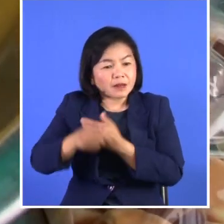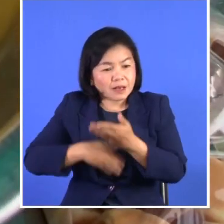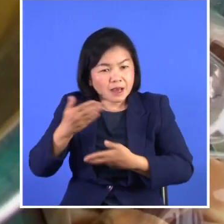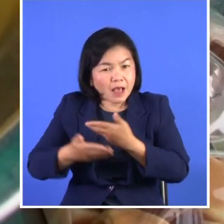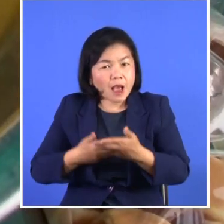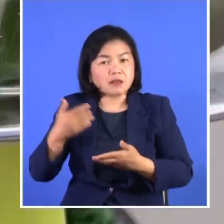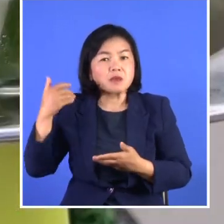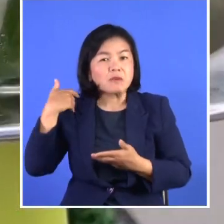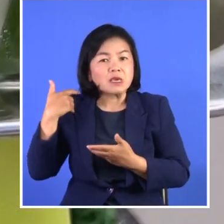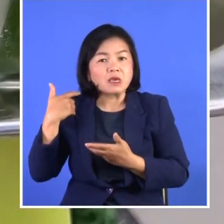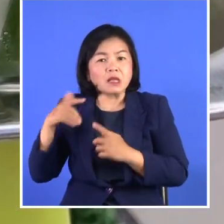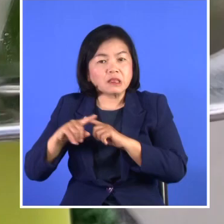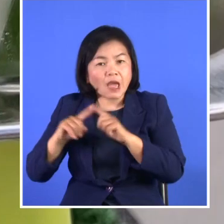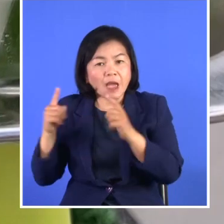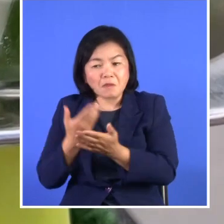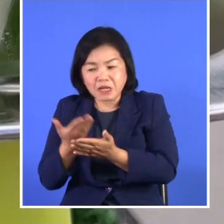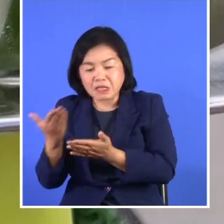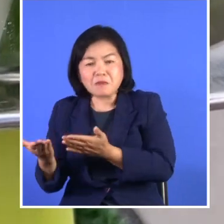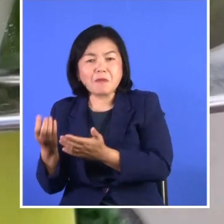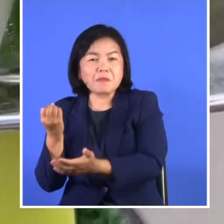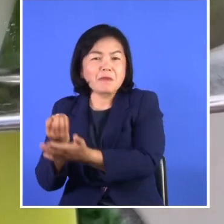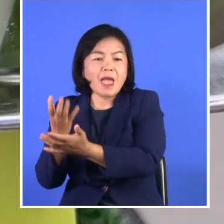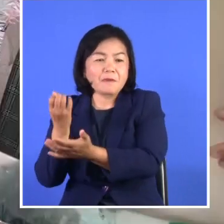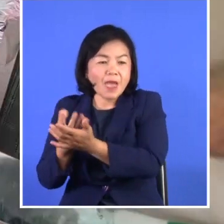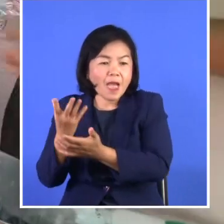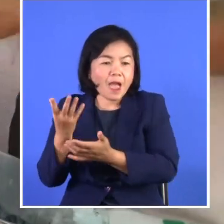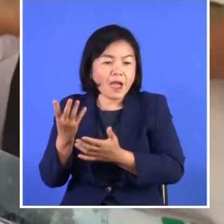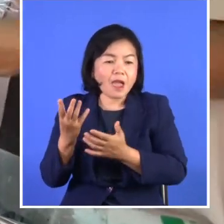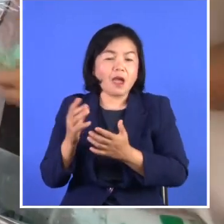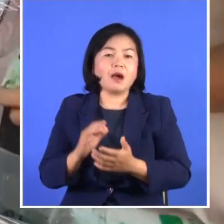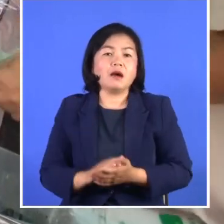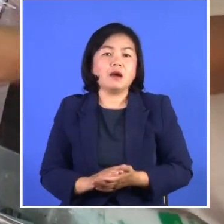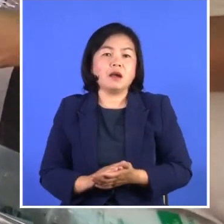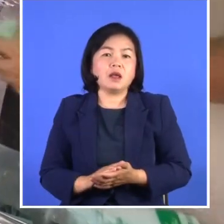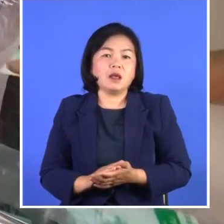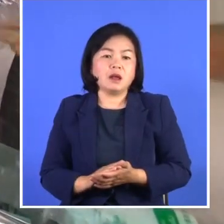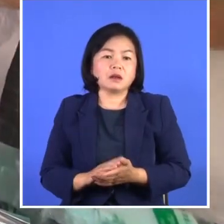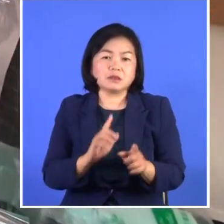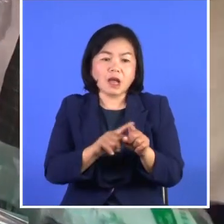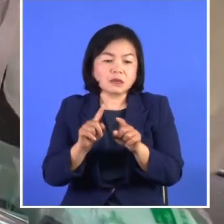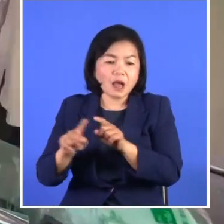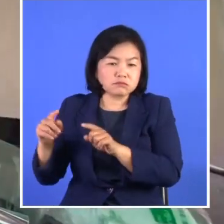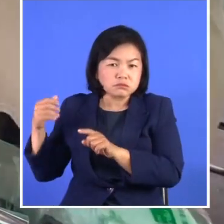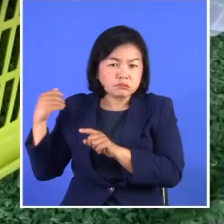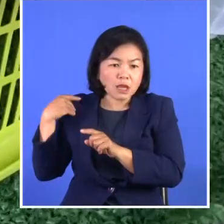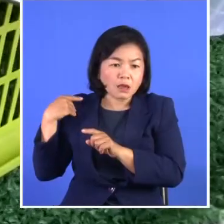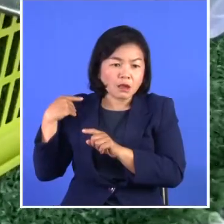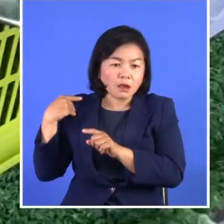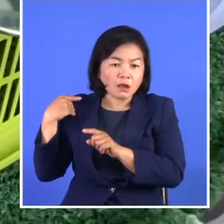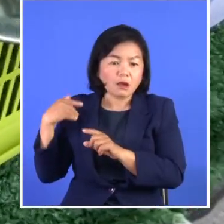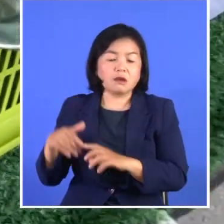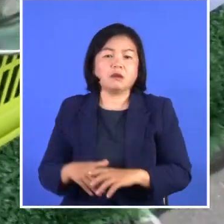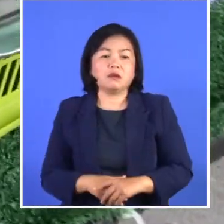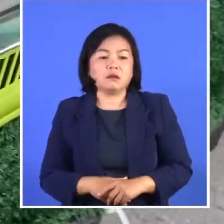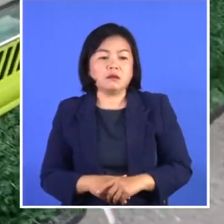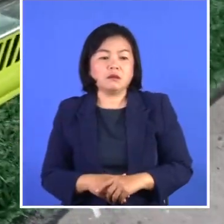น้าเนี่ยมีน้ำตาลหมดนะฮะ อันนี้ฟักทองหนึ่ง ฟักทองหนึ่งบางทีต้องใส่น้ำตาลแล้วค่อยนึ่งเลยใช่ไหม รอ หรือเปล่าผมก็ท